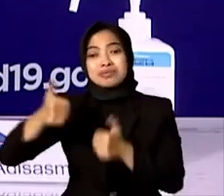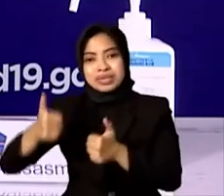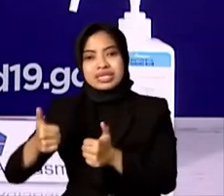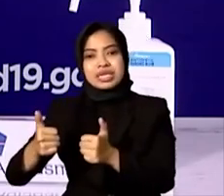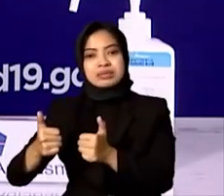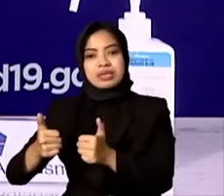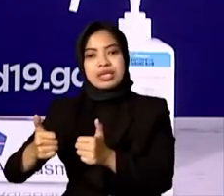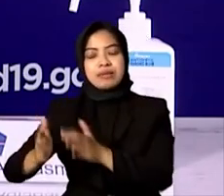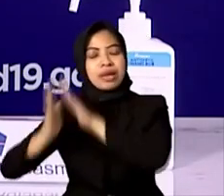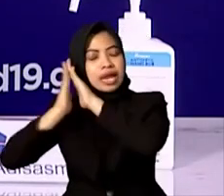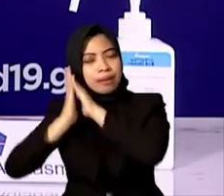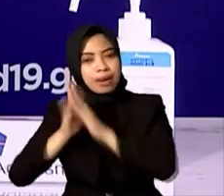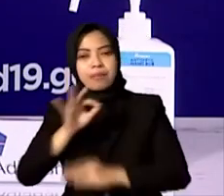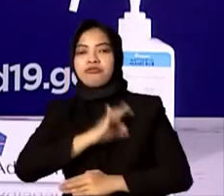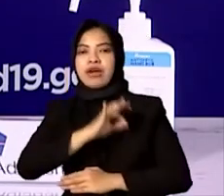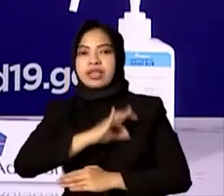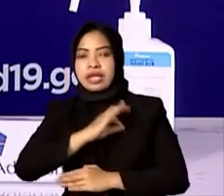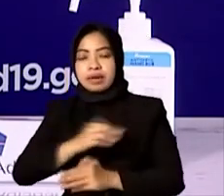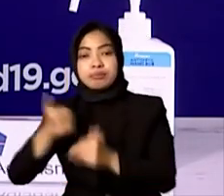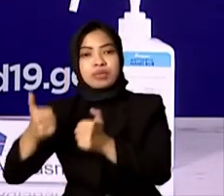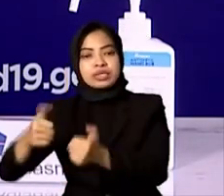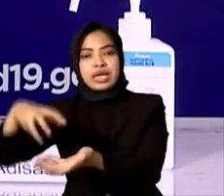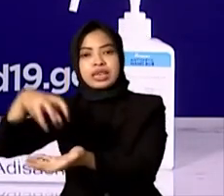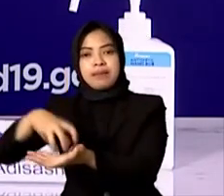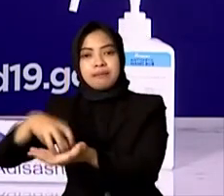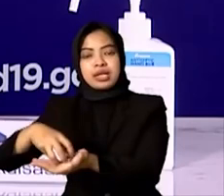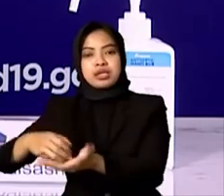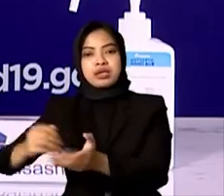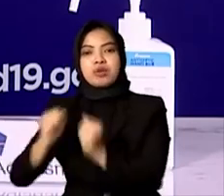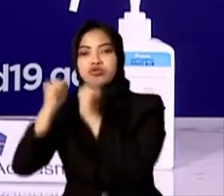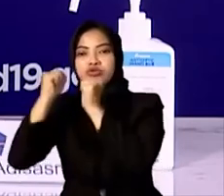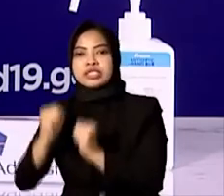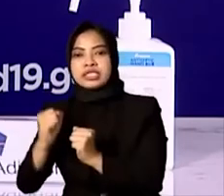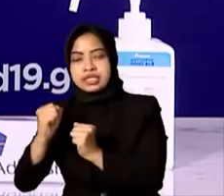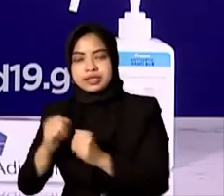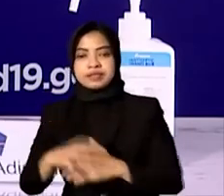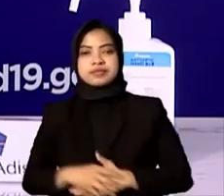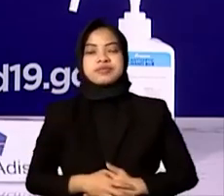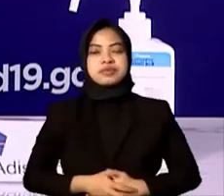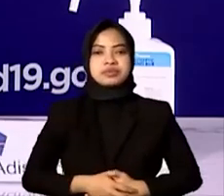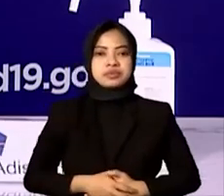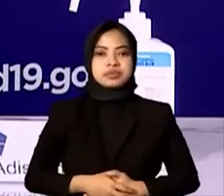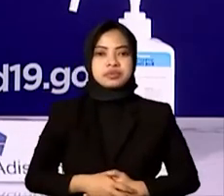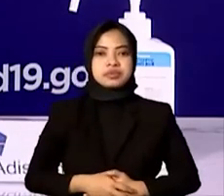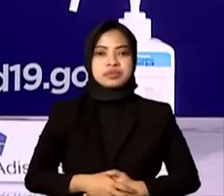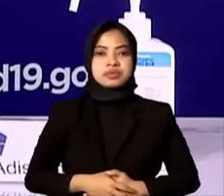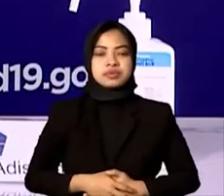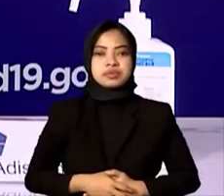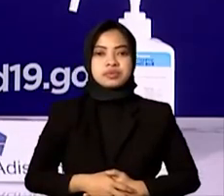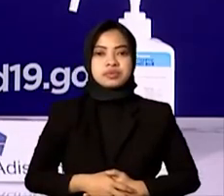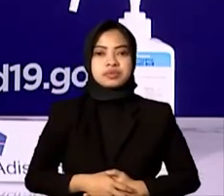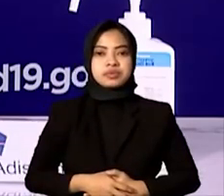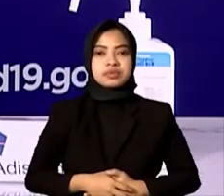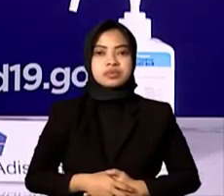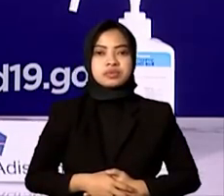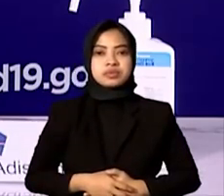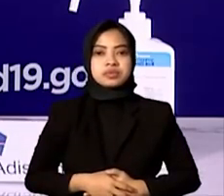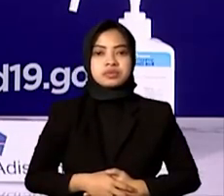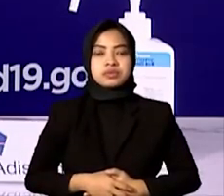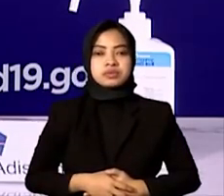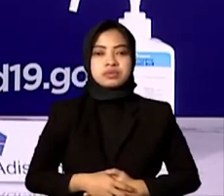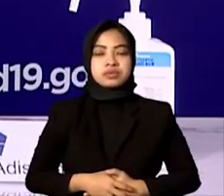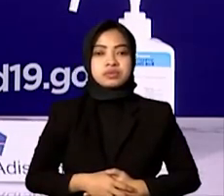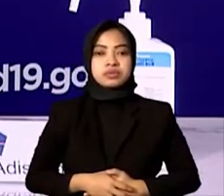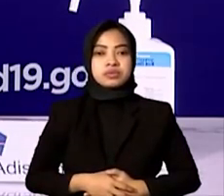tempat-tempat penginapan yang terdekat sebagai lokasi pengungsian di pengungsian harus